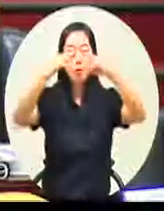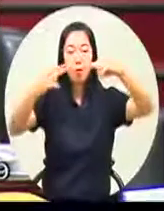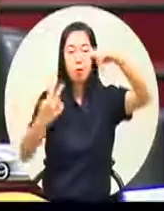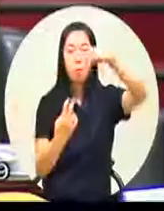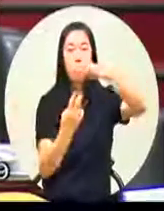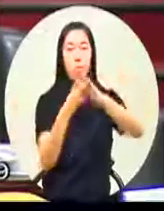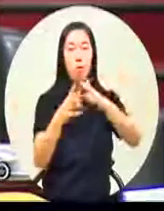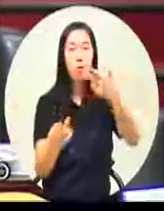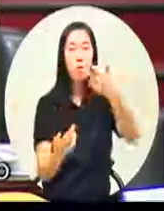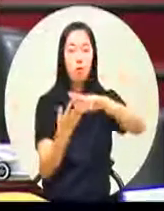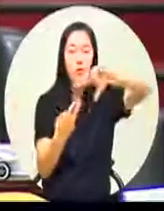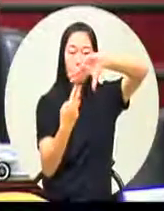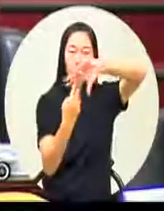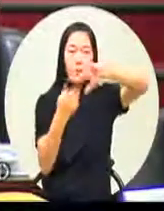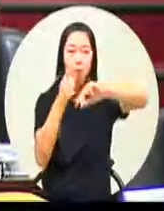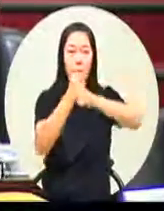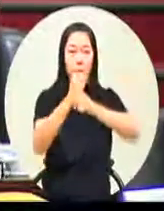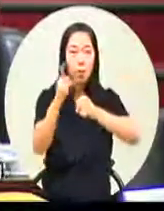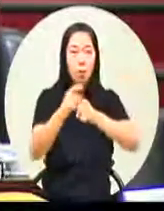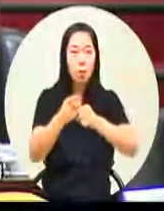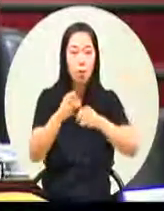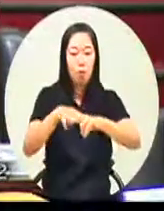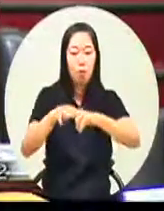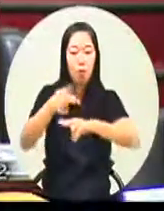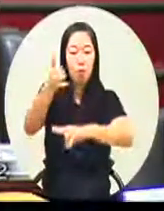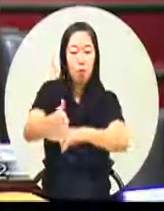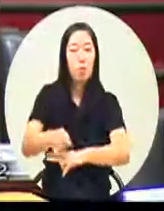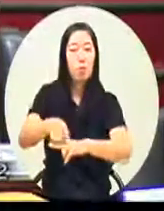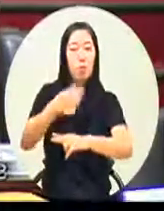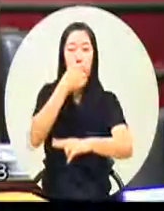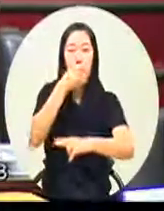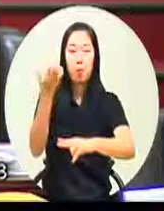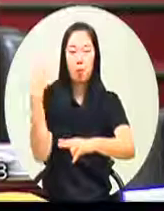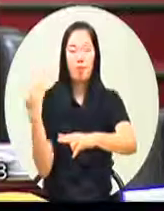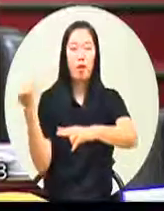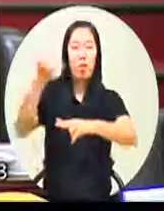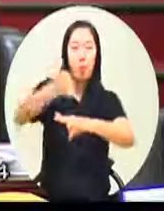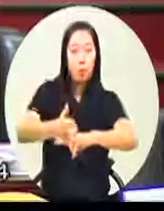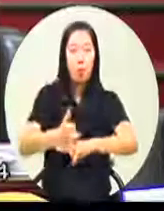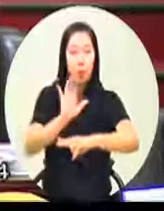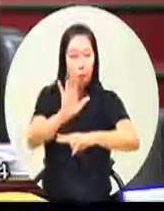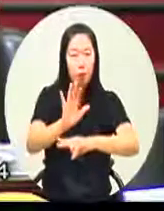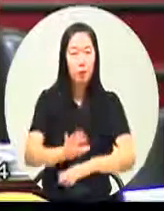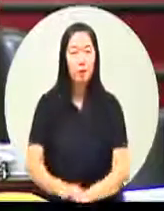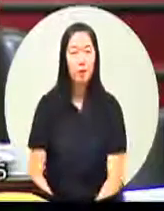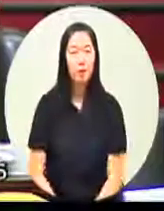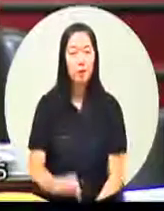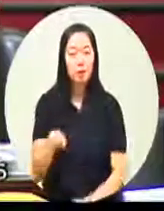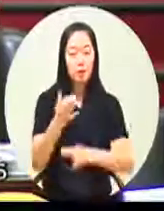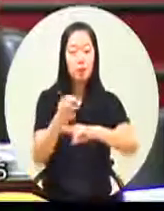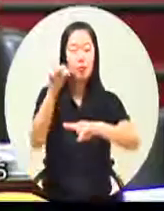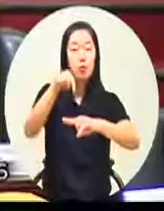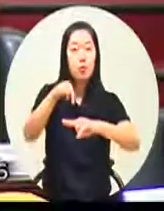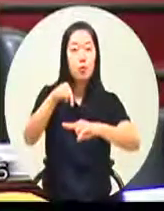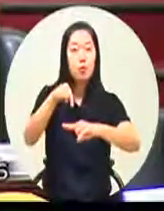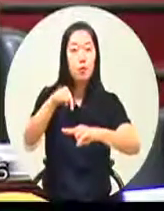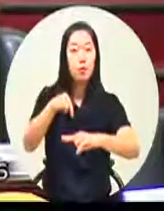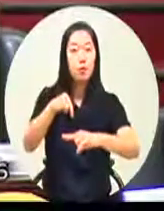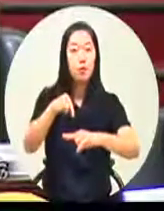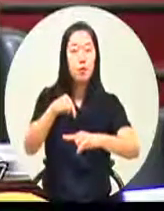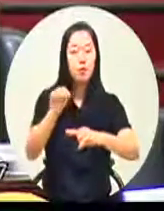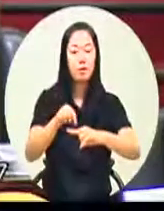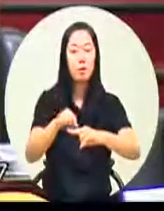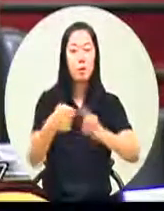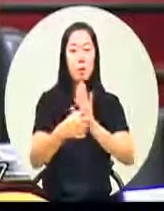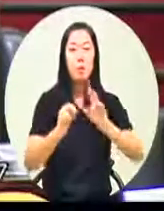个椅子摆在那边，蒋介石就曾经坐在这里，光是那个椅子就比你改成美